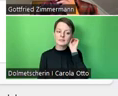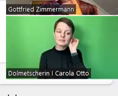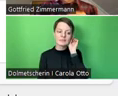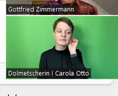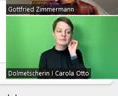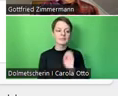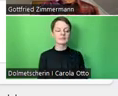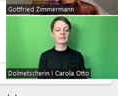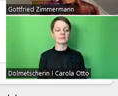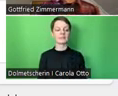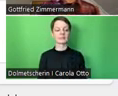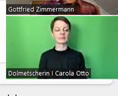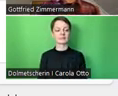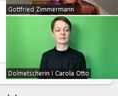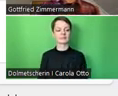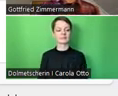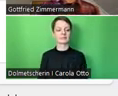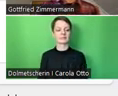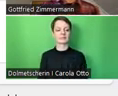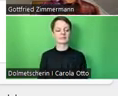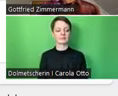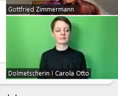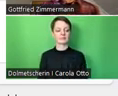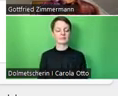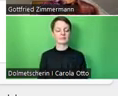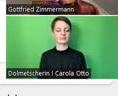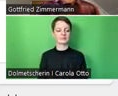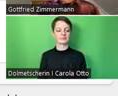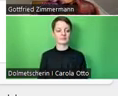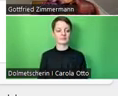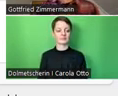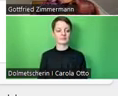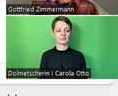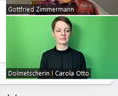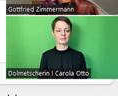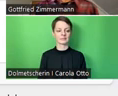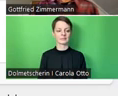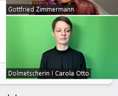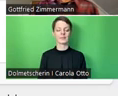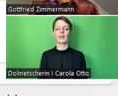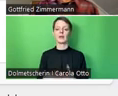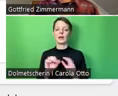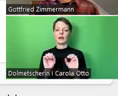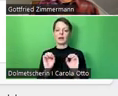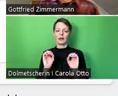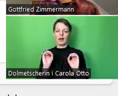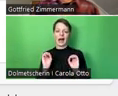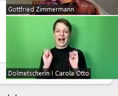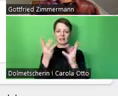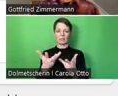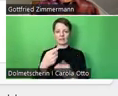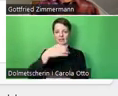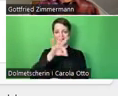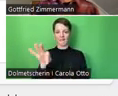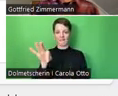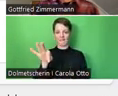Und das Welcome hatten wir gerade eingefügt, das mache ich jetzt wieder raus. Zum einen geht es um animierte GIFs. Das ist